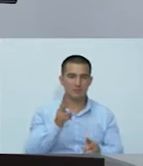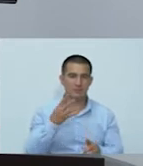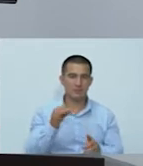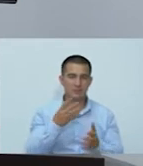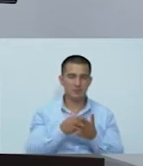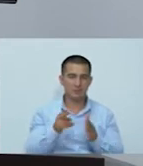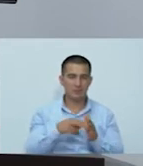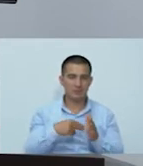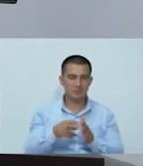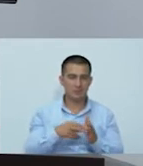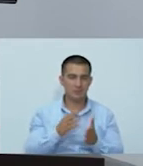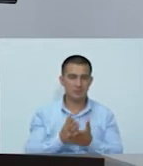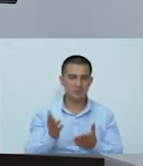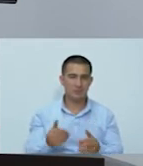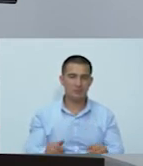Va